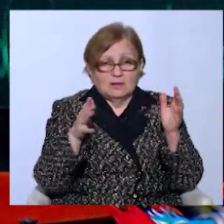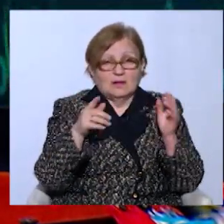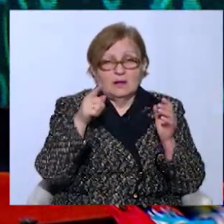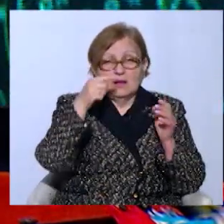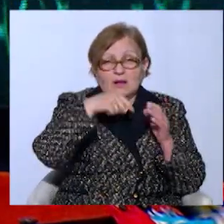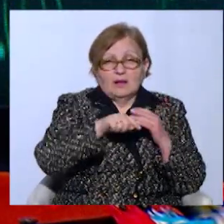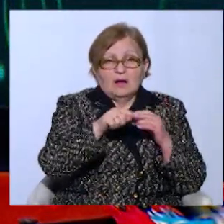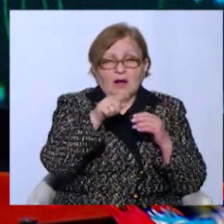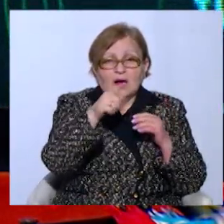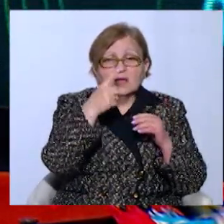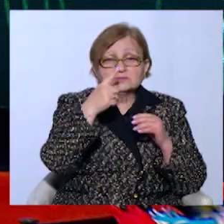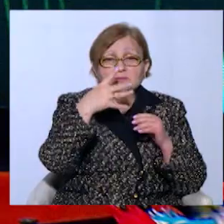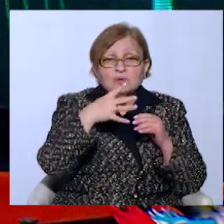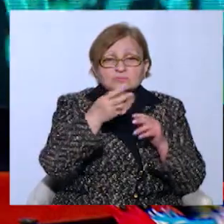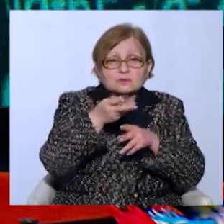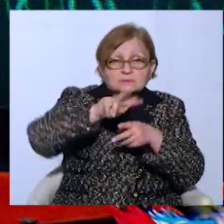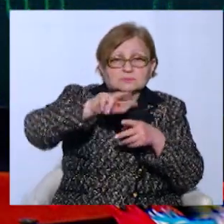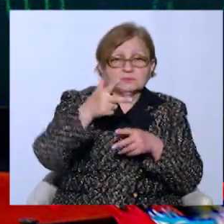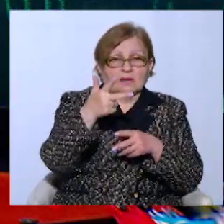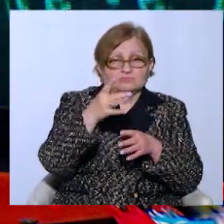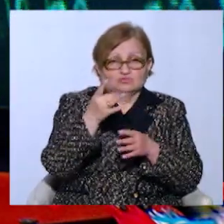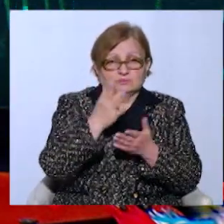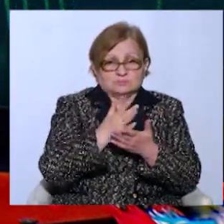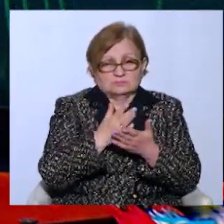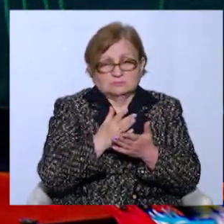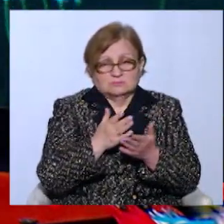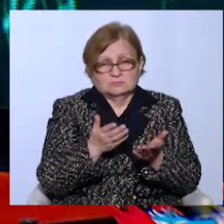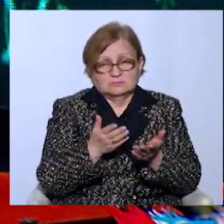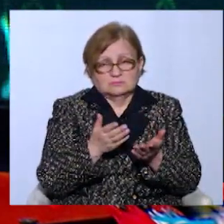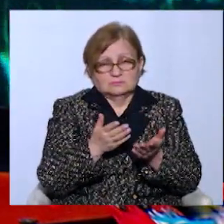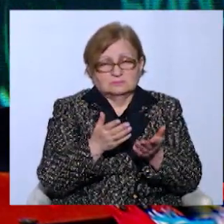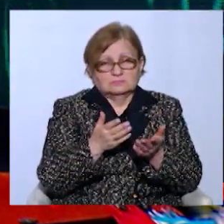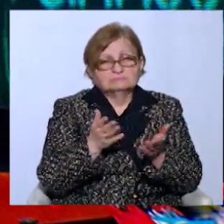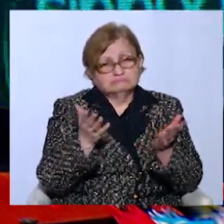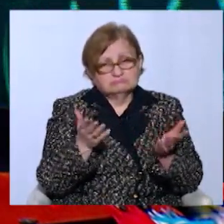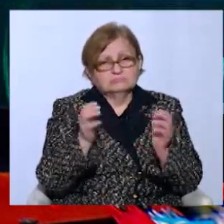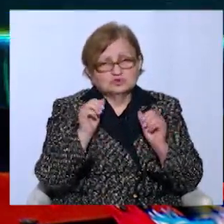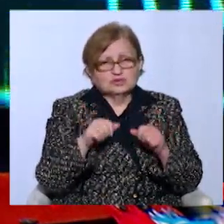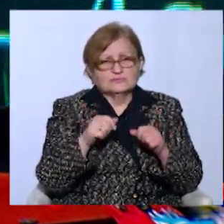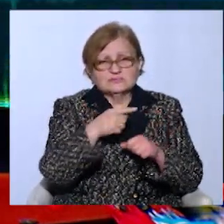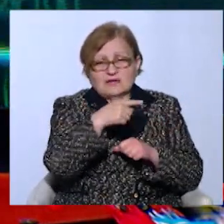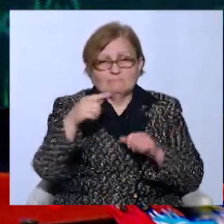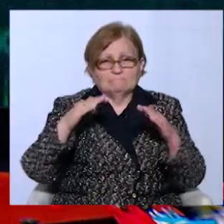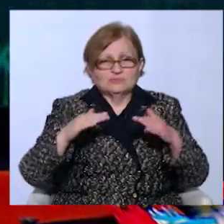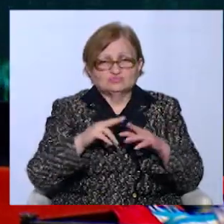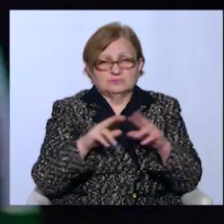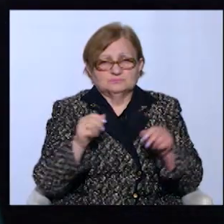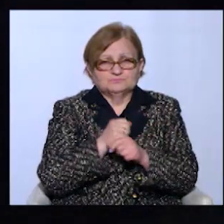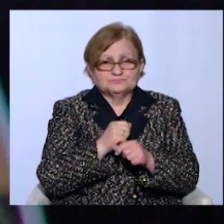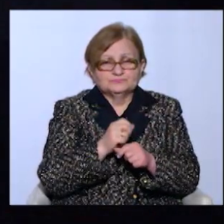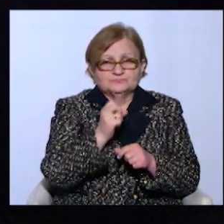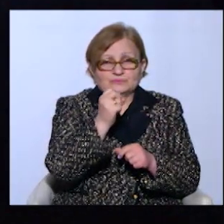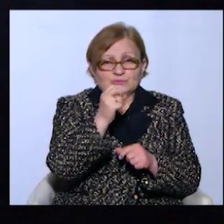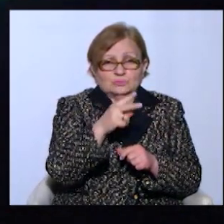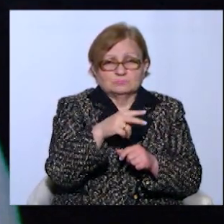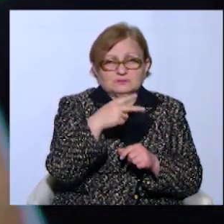აქ 1/4 უფრო მეტჯერ არის აღებული 3-ჯერ, ვიდრე 2/5. თუ არა დაგავეთ უშლენიანებთ და პირდაპირ დაიწერებ აქ